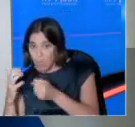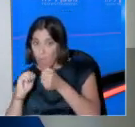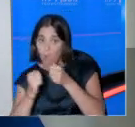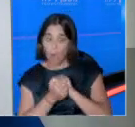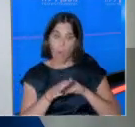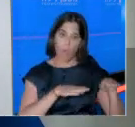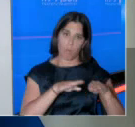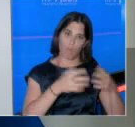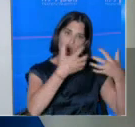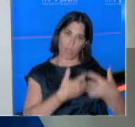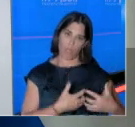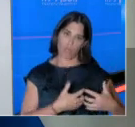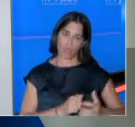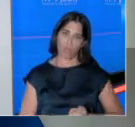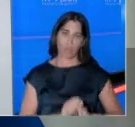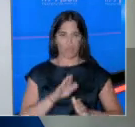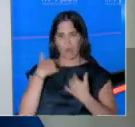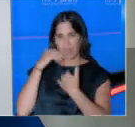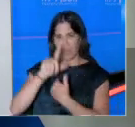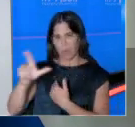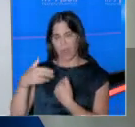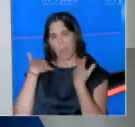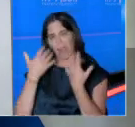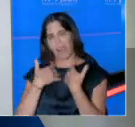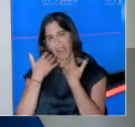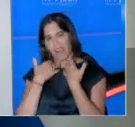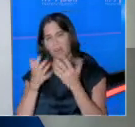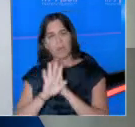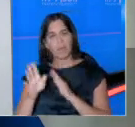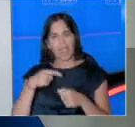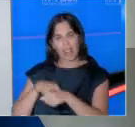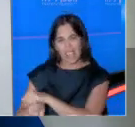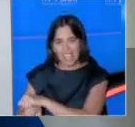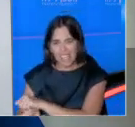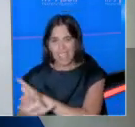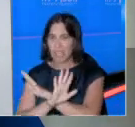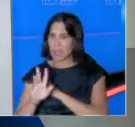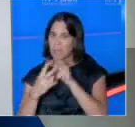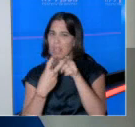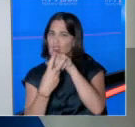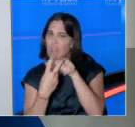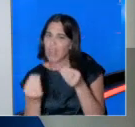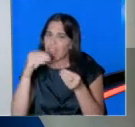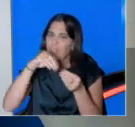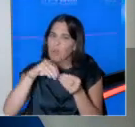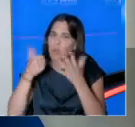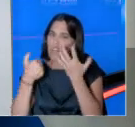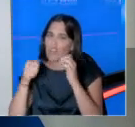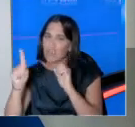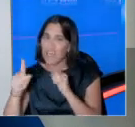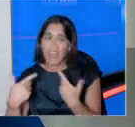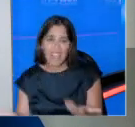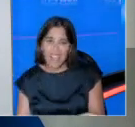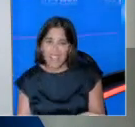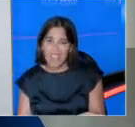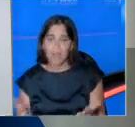או ממשלת אחדות. שלא יספרו לכם סיפורים. אין עריקים, אין שתי אצבעות נוספות ל-61